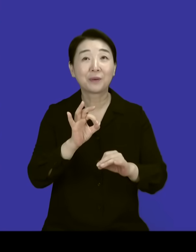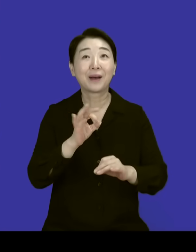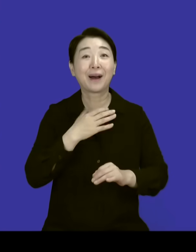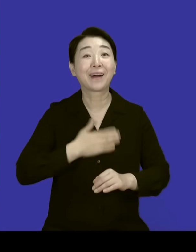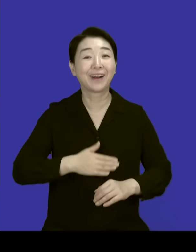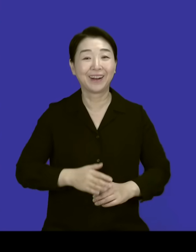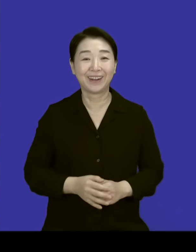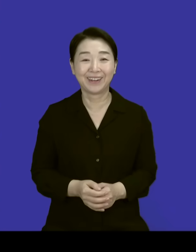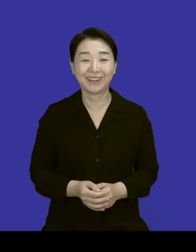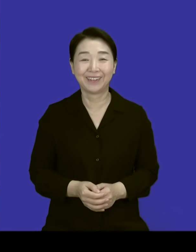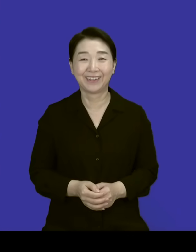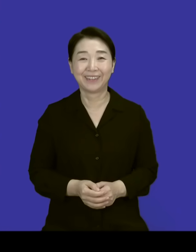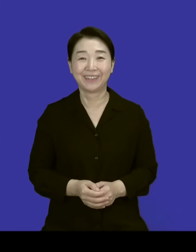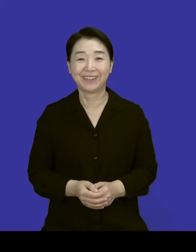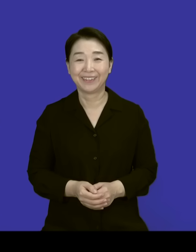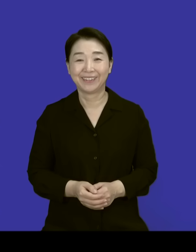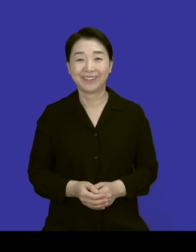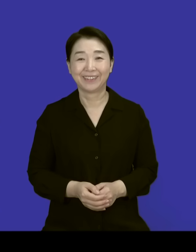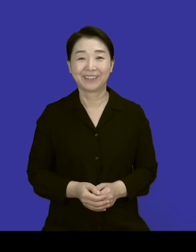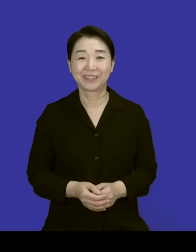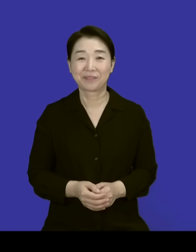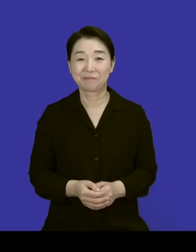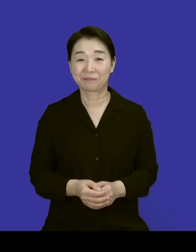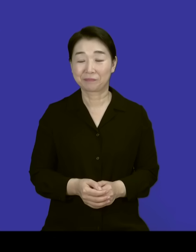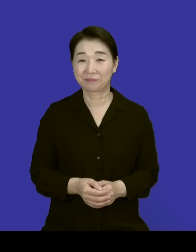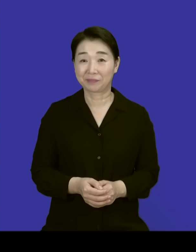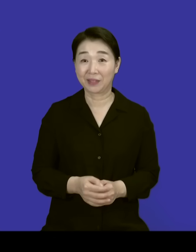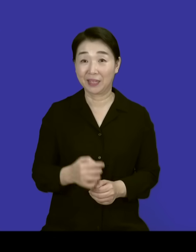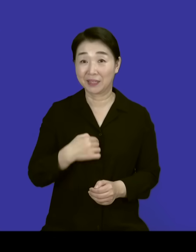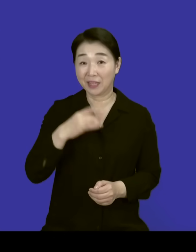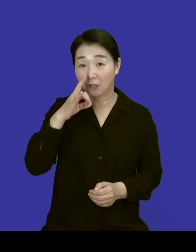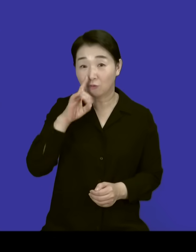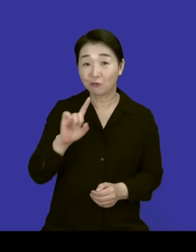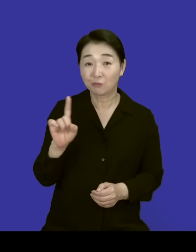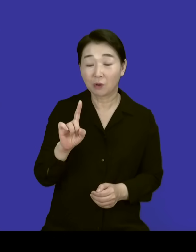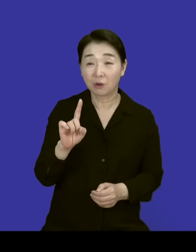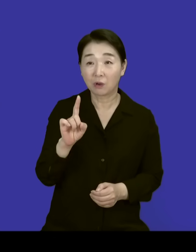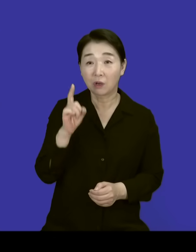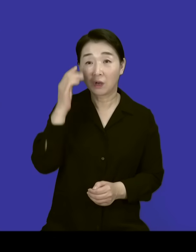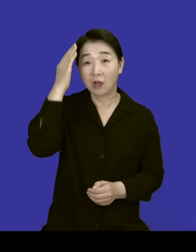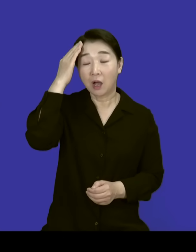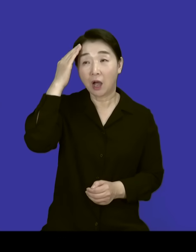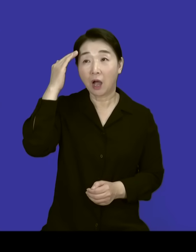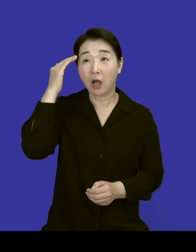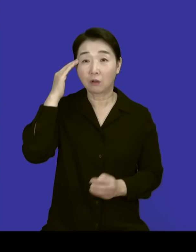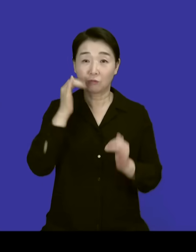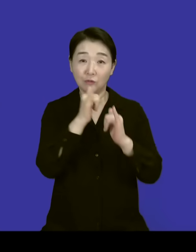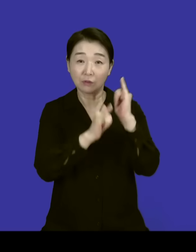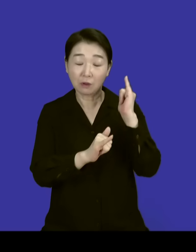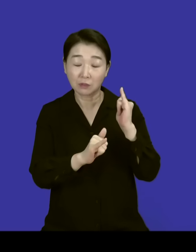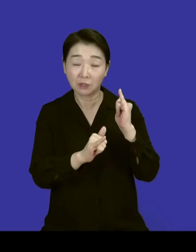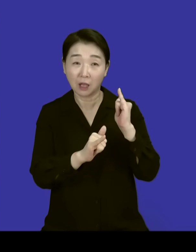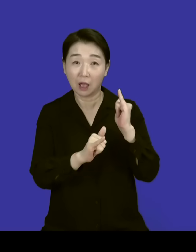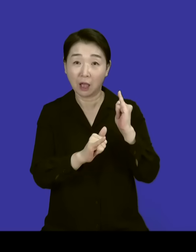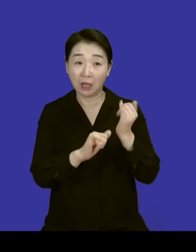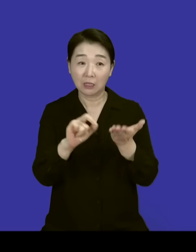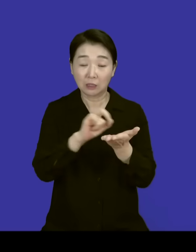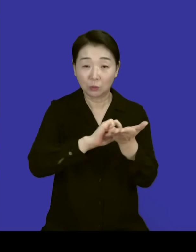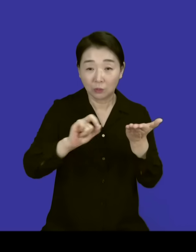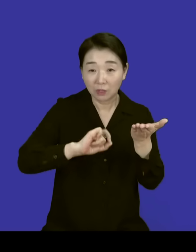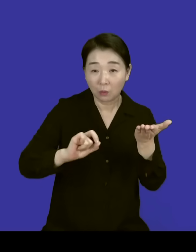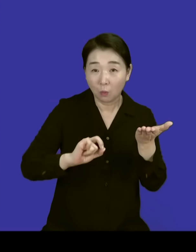네. 아니 저는 그게 궁금한 게 개인적으로 우리나라 최고의 음악을 다 작곡하신 분들이잖아요.